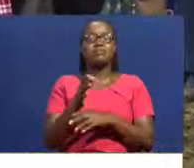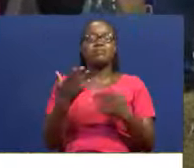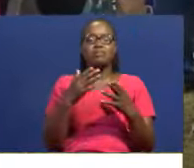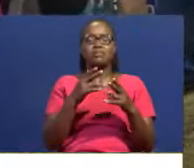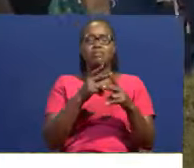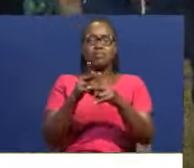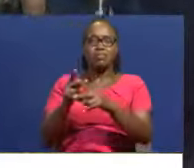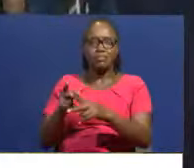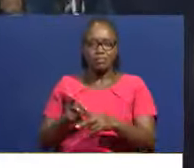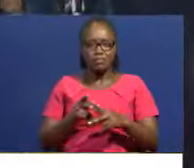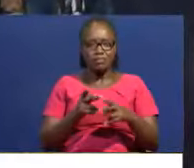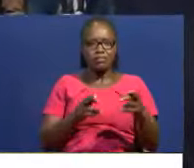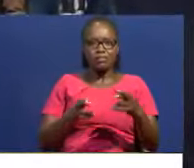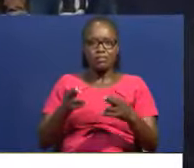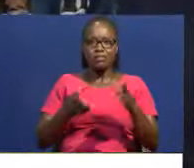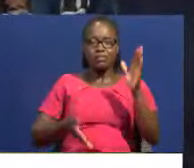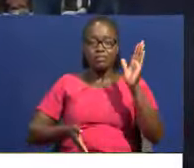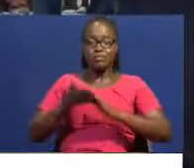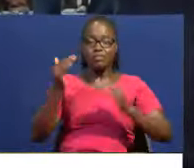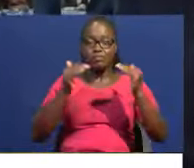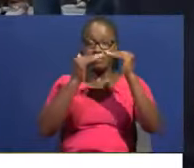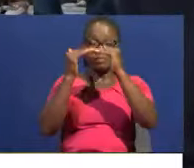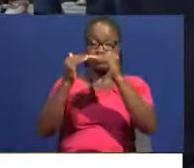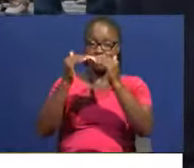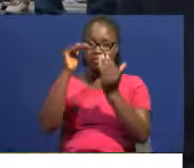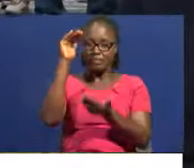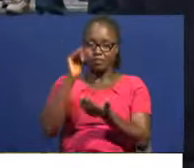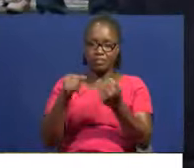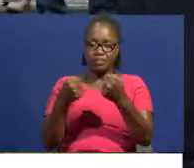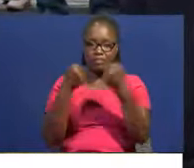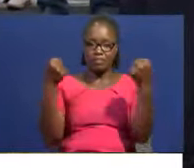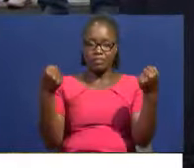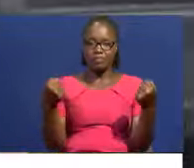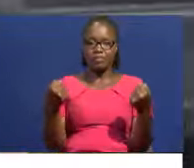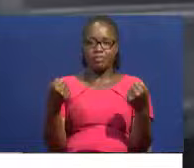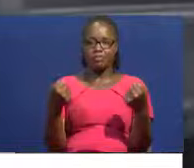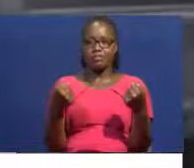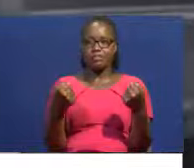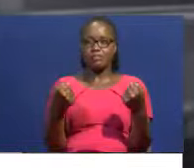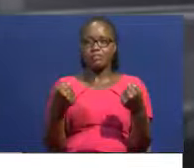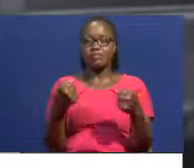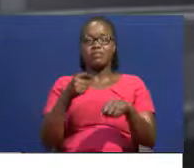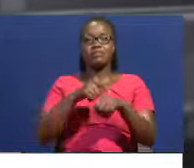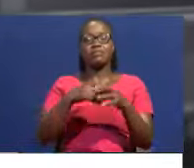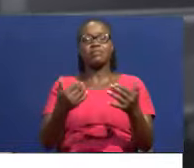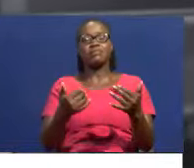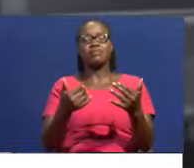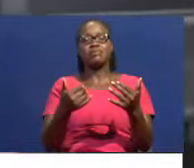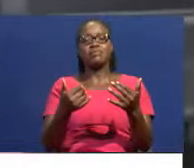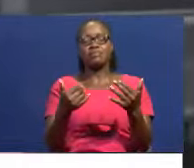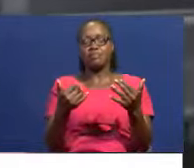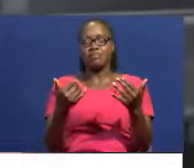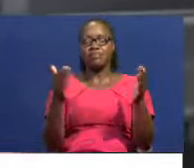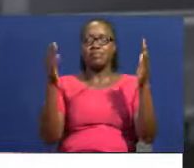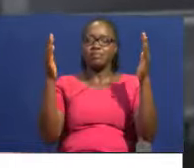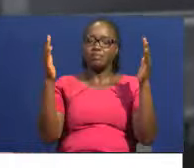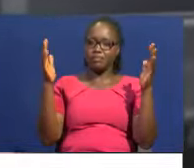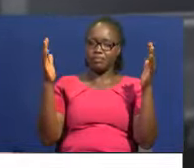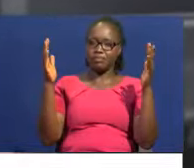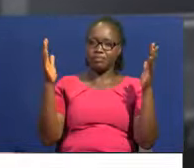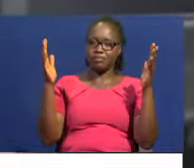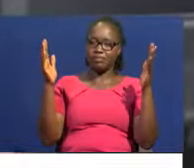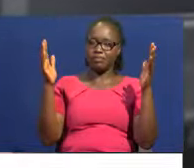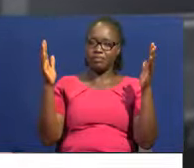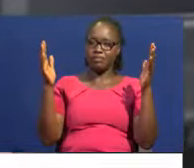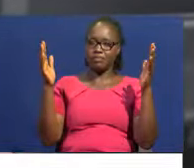observe traffic rules and speed limits to minimize accidents along the route. Wakati huu na mzimu huu wa